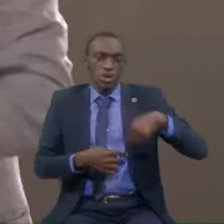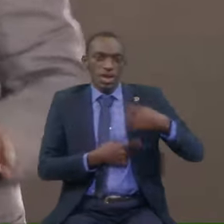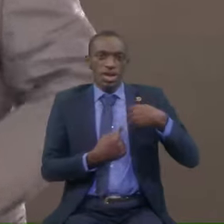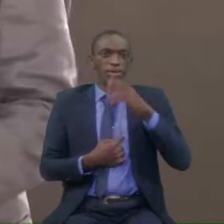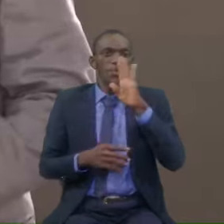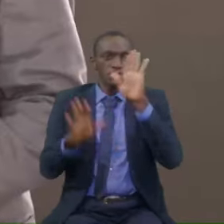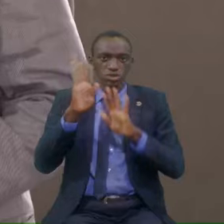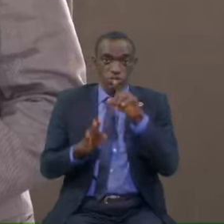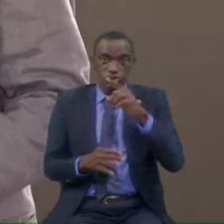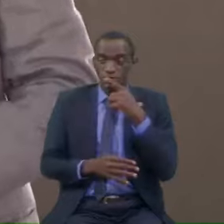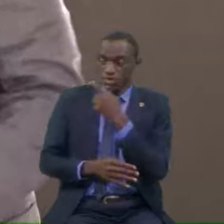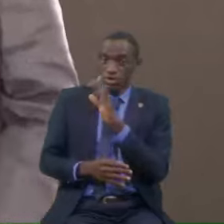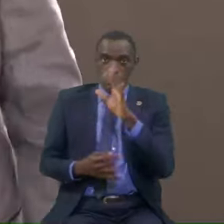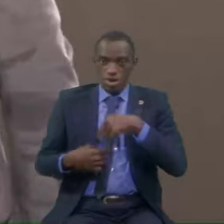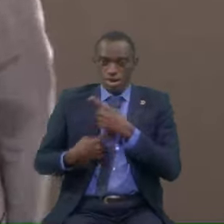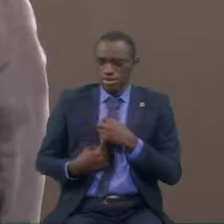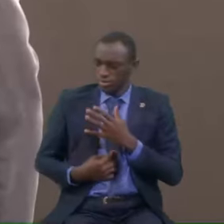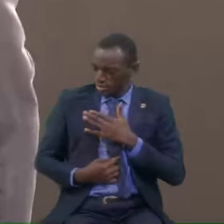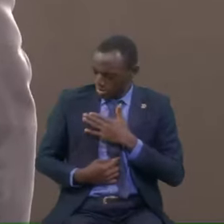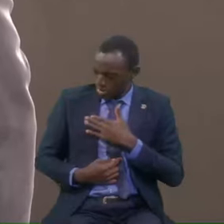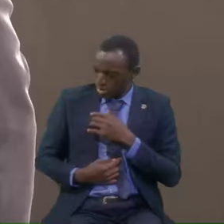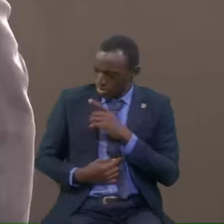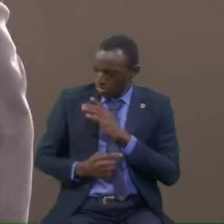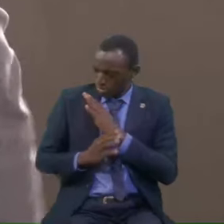dire que reste en Christ, demeure en Christ.